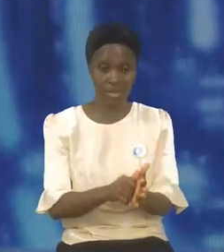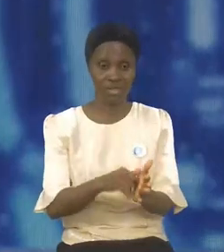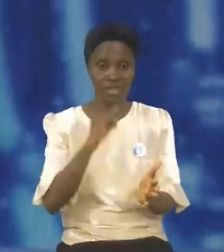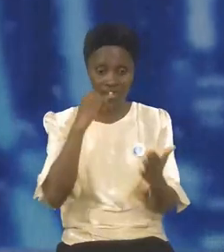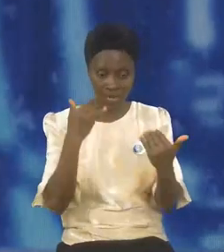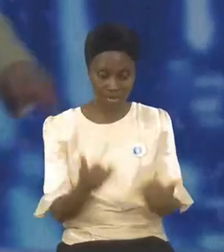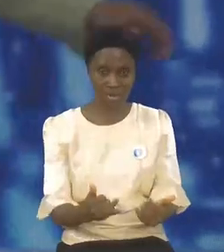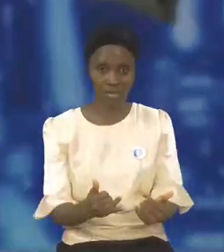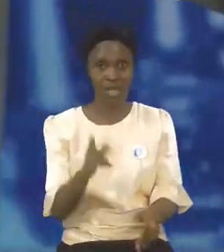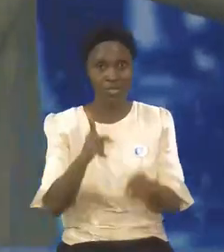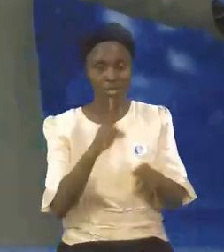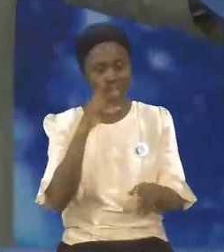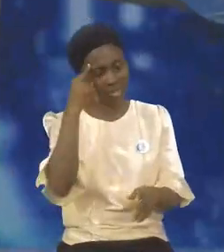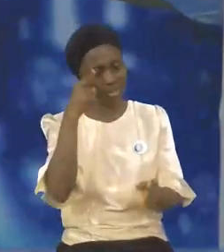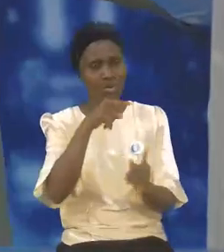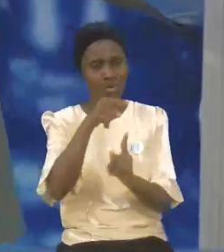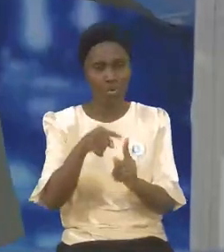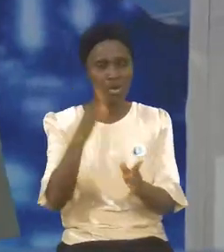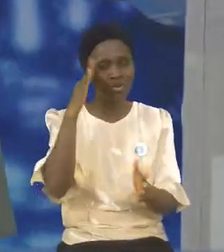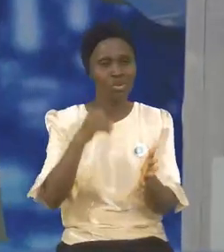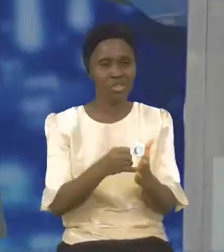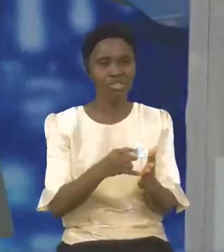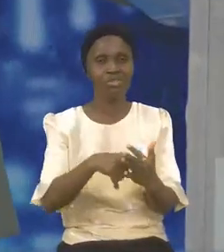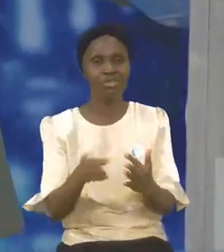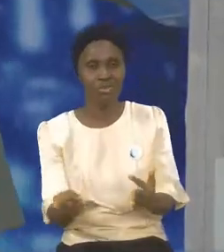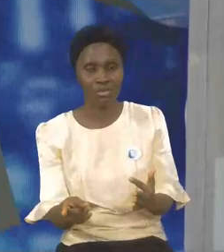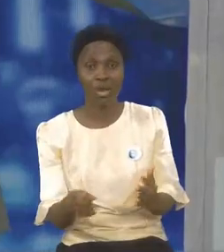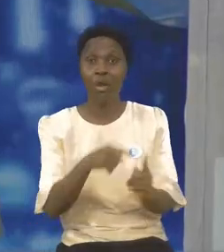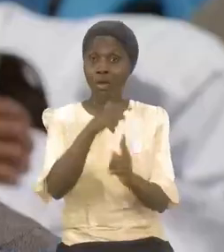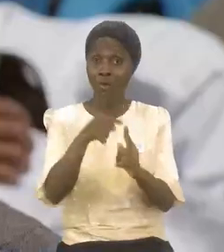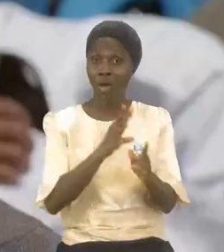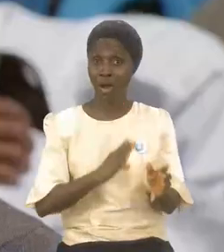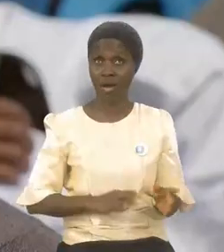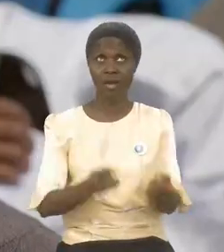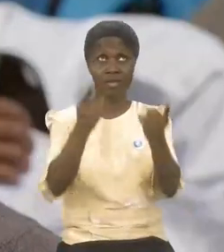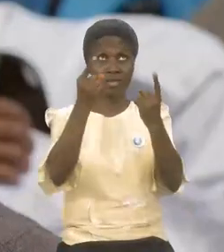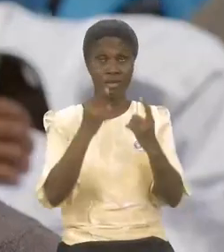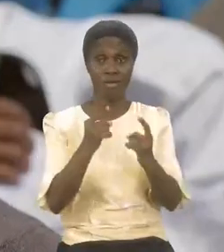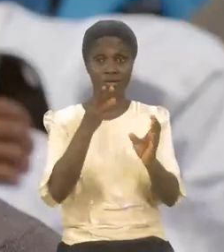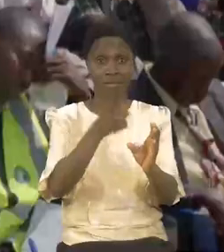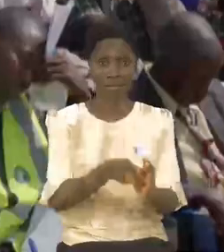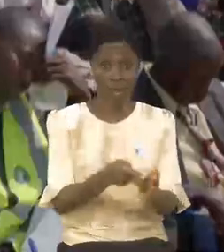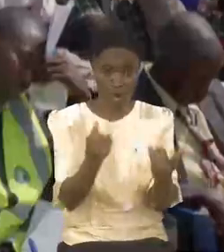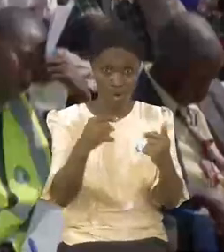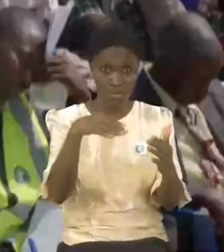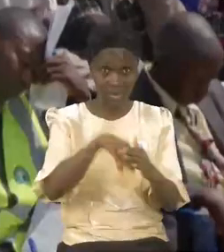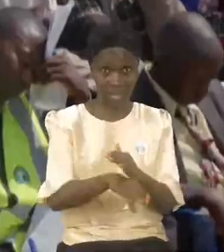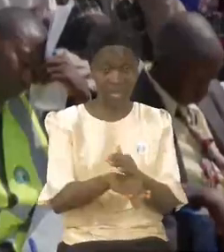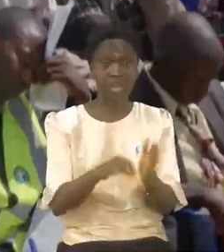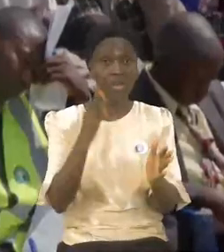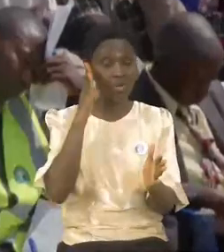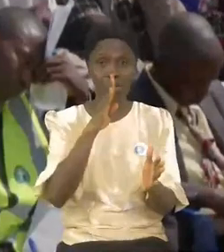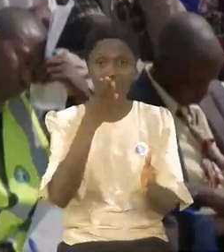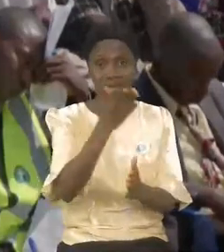quand est-ce qu'il va vivre? Alors lui aussi, son temps prendra fin, un autre viendra. Mais lorsque Christ viendra, il sera là pour toujours. Et